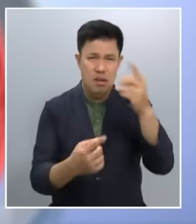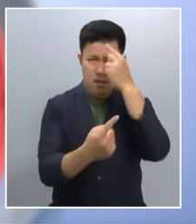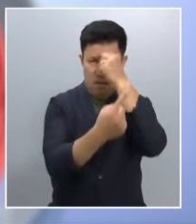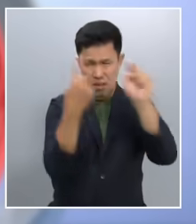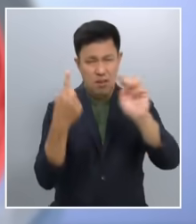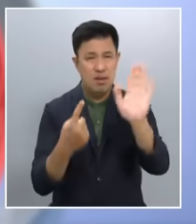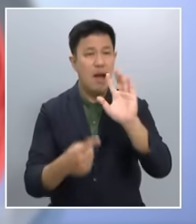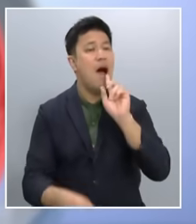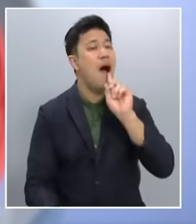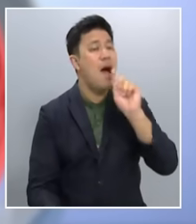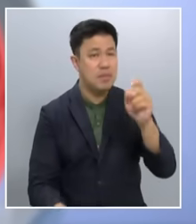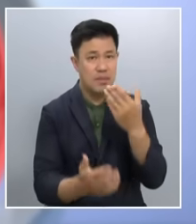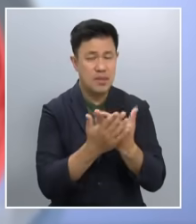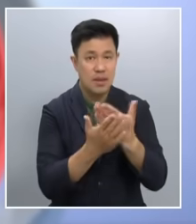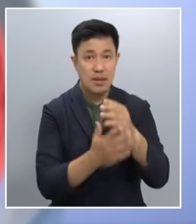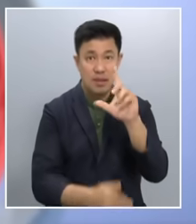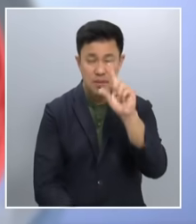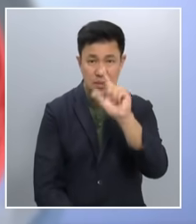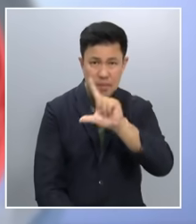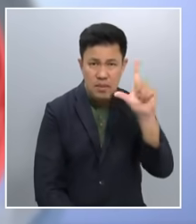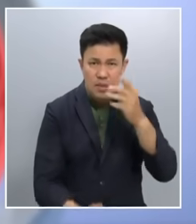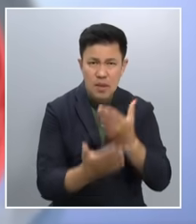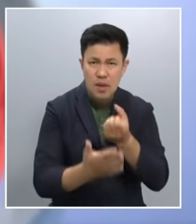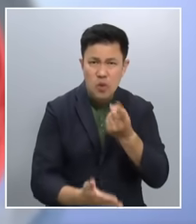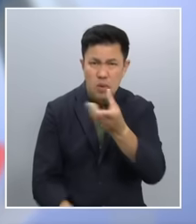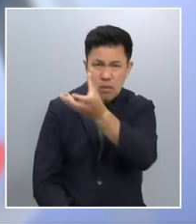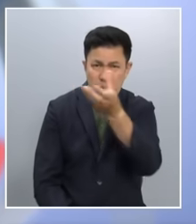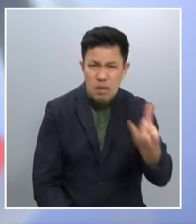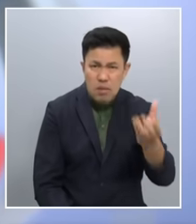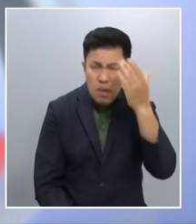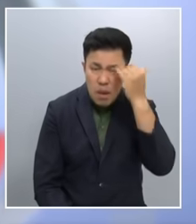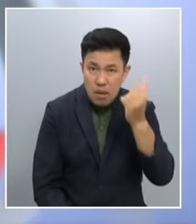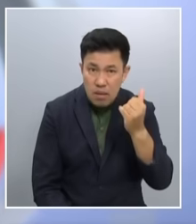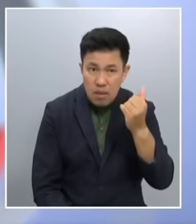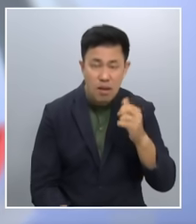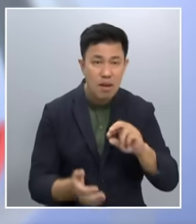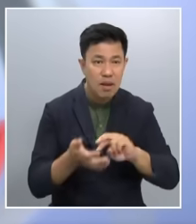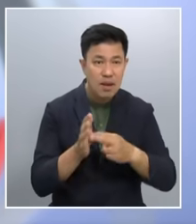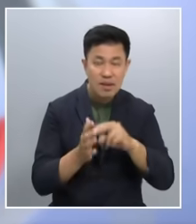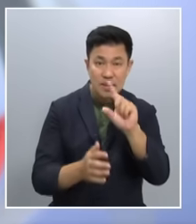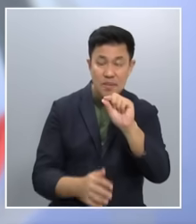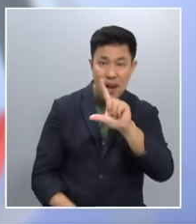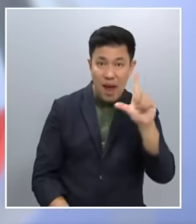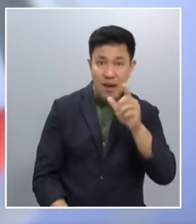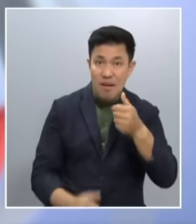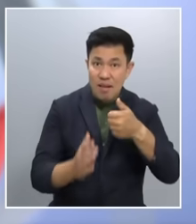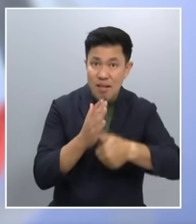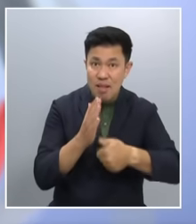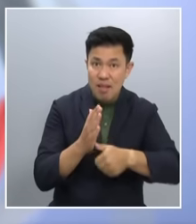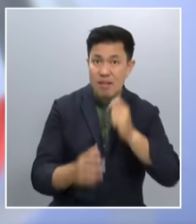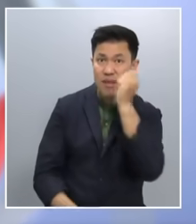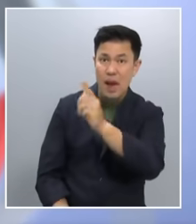ผมถามเรื่องของเงิน20ล้านว่าทำไมต้องเป็นเงินสดนะ ค่ะ ผมไม่ได้หมายความว่า20ล้านอ๋อที่เอาเงินสดมาจะหนีภาษีไงไม่ใ